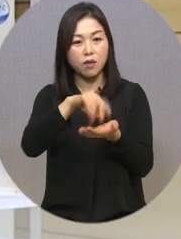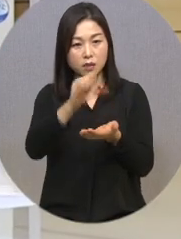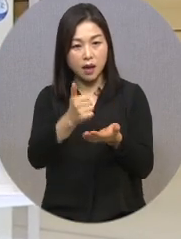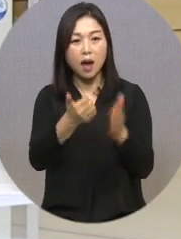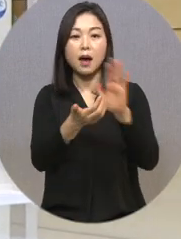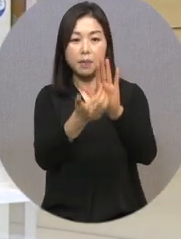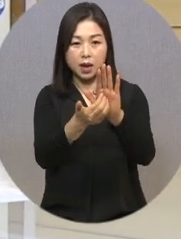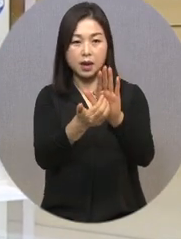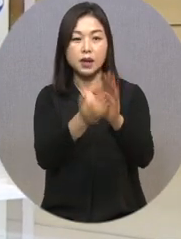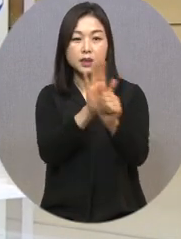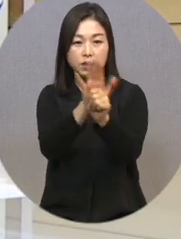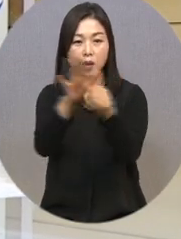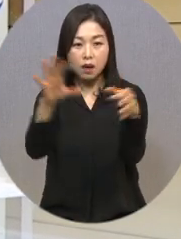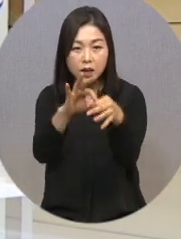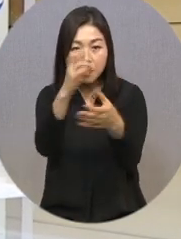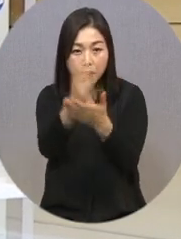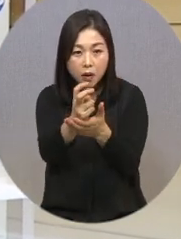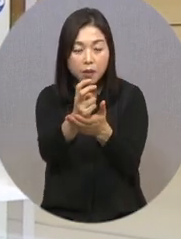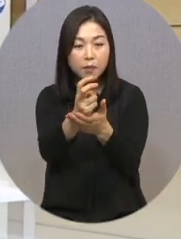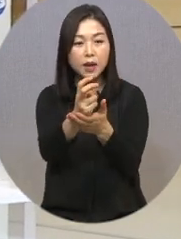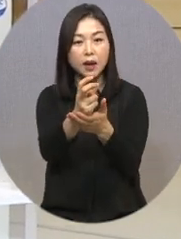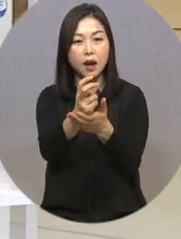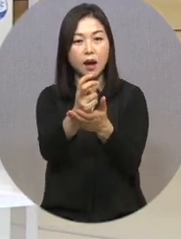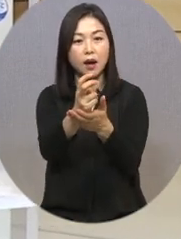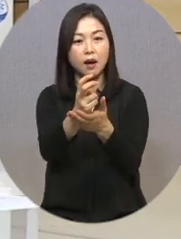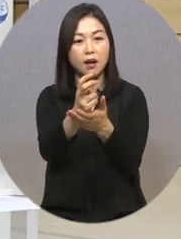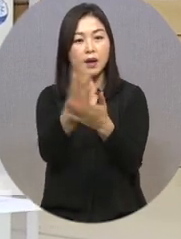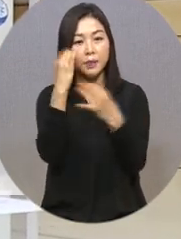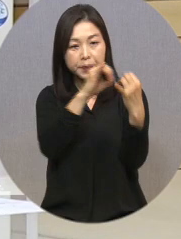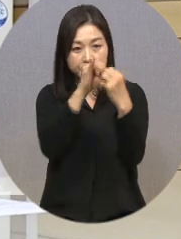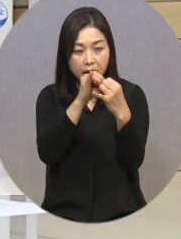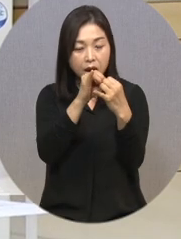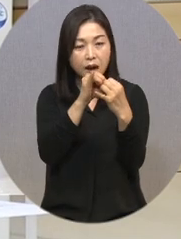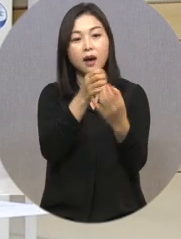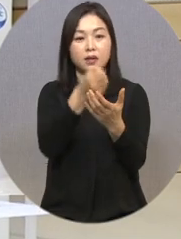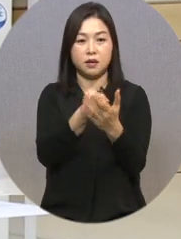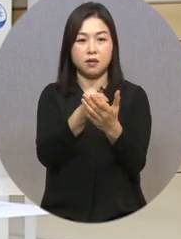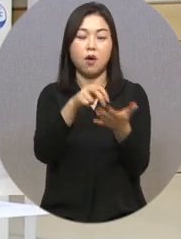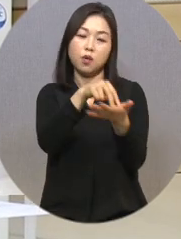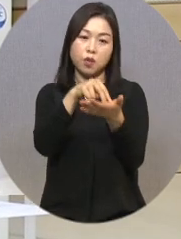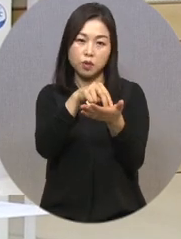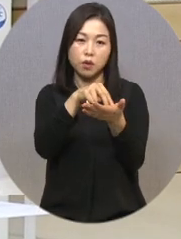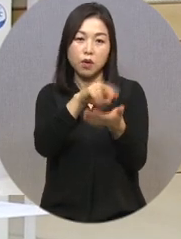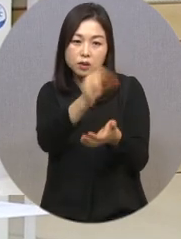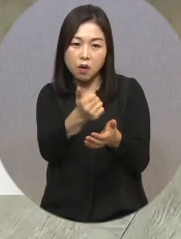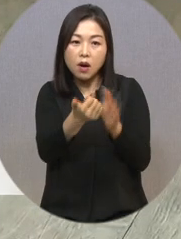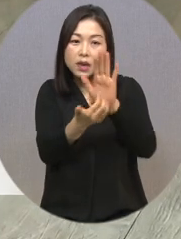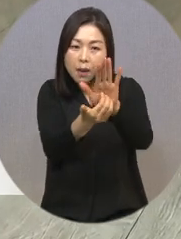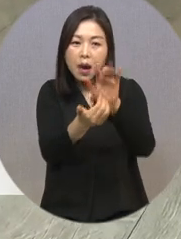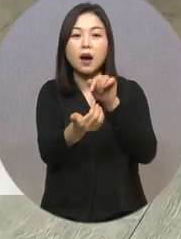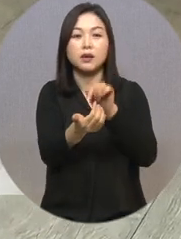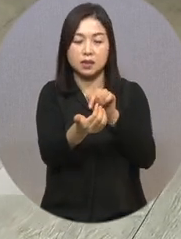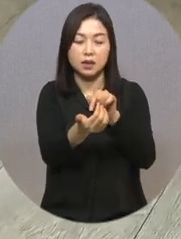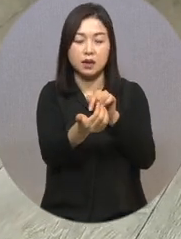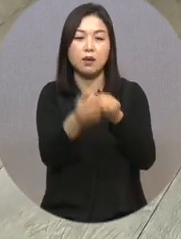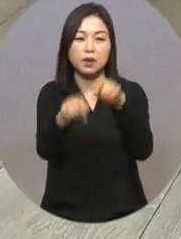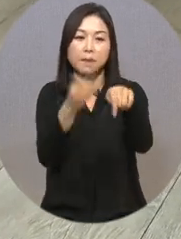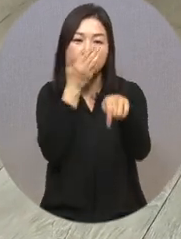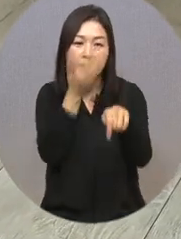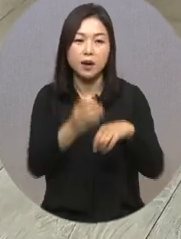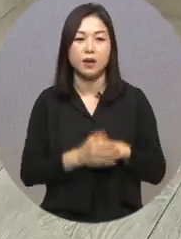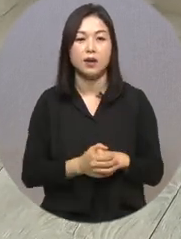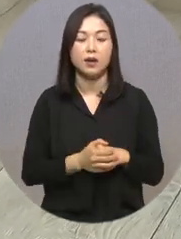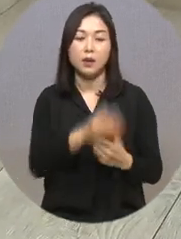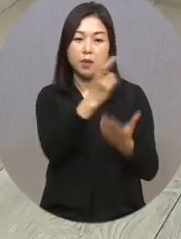관한 조례안이 의결돼 순천시 고독사 예방에 한 걸음 다가서게 됐습니다. 이 조례안은